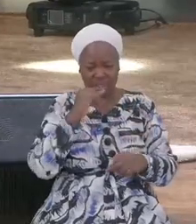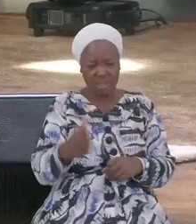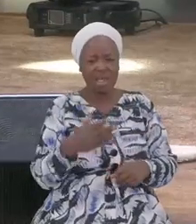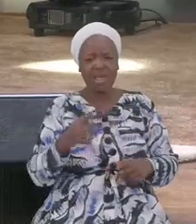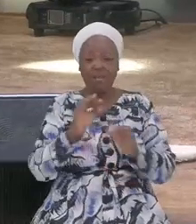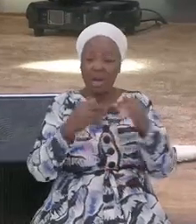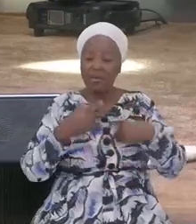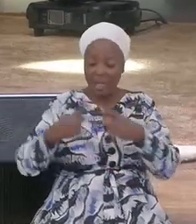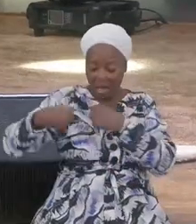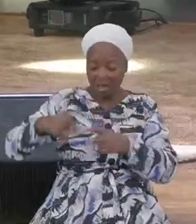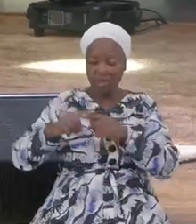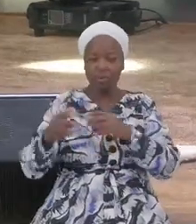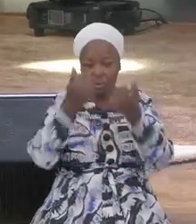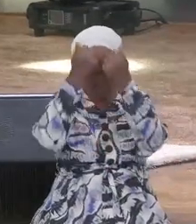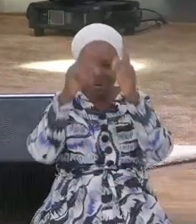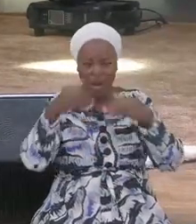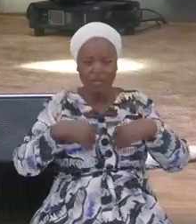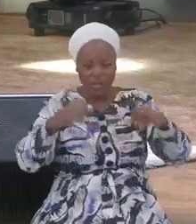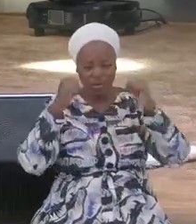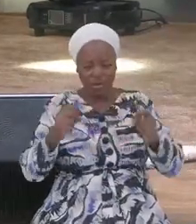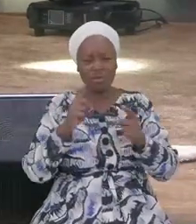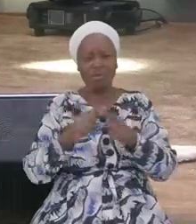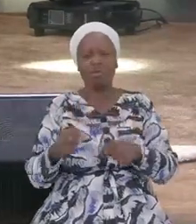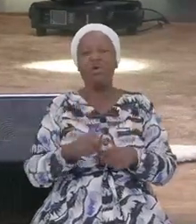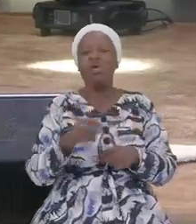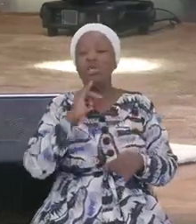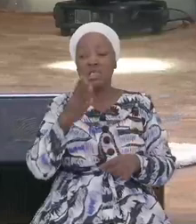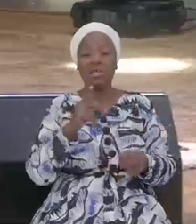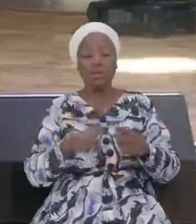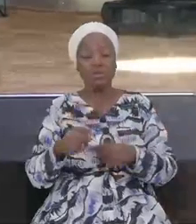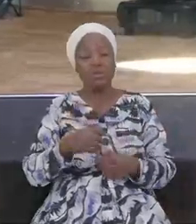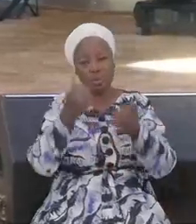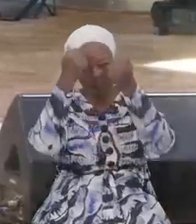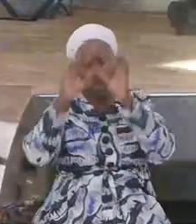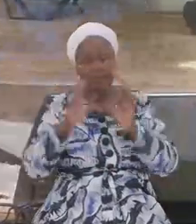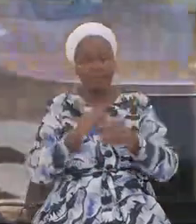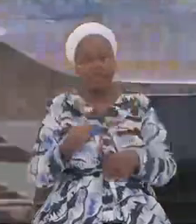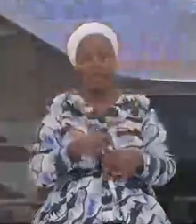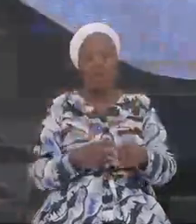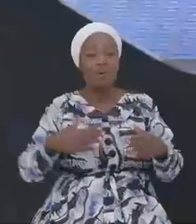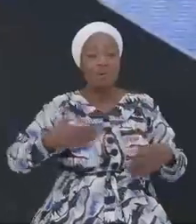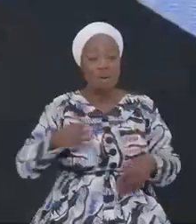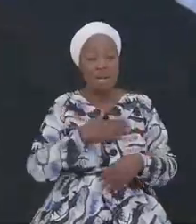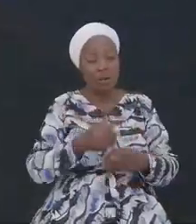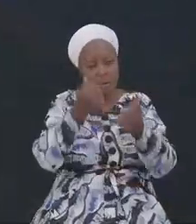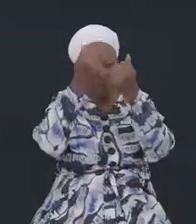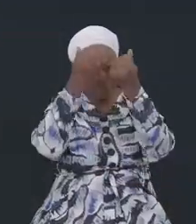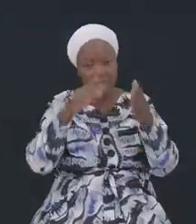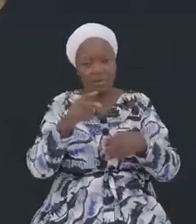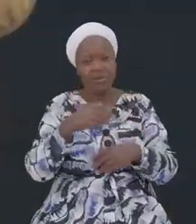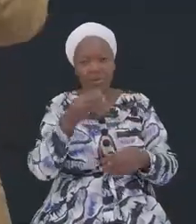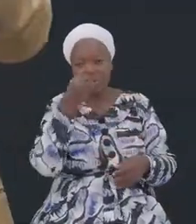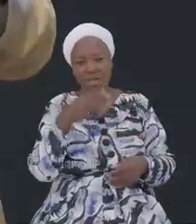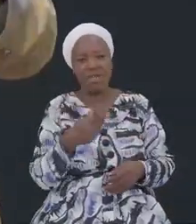obéir, vous allez trouver la force disponible. Si vous voulez, si vous avez de la bonne volonté et si vous êtes docile, vous mangerez les